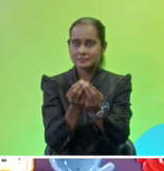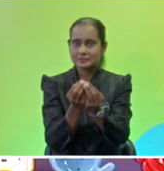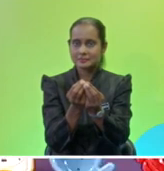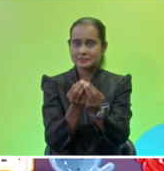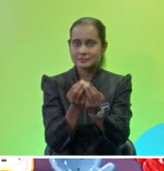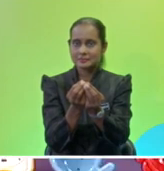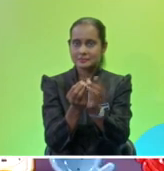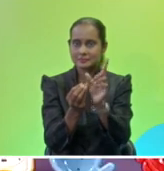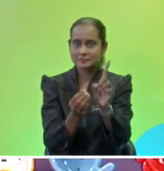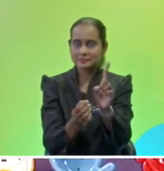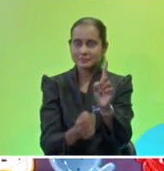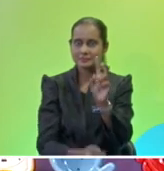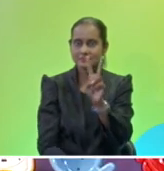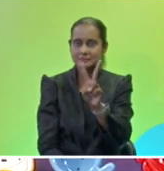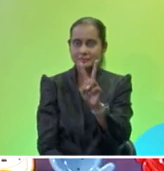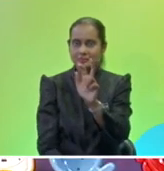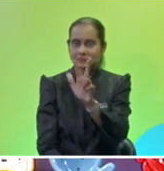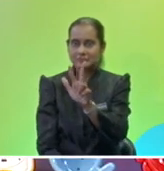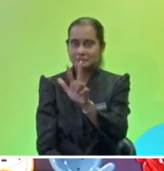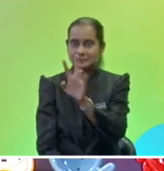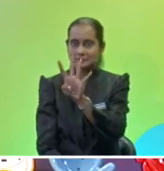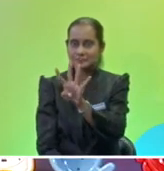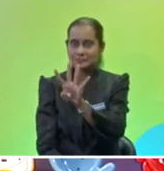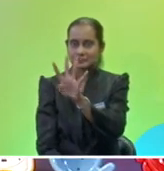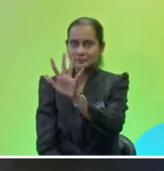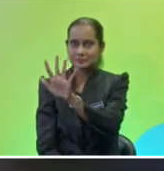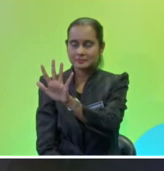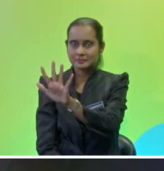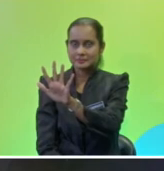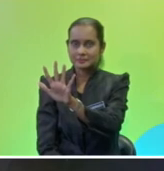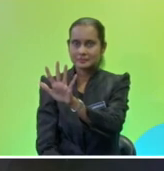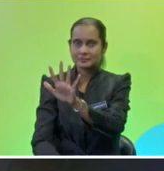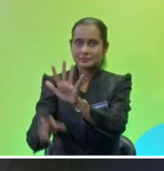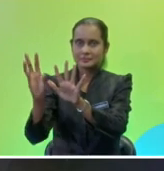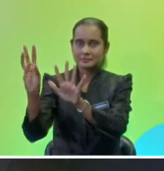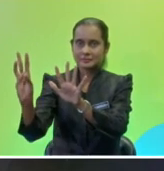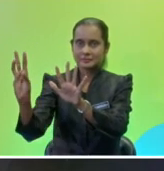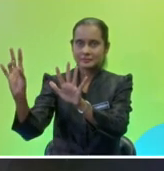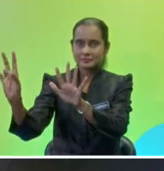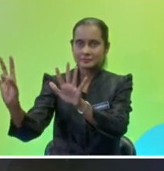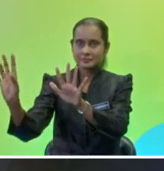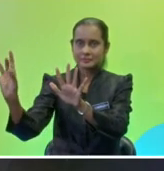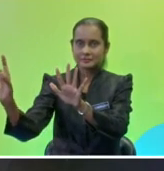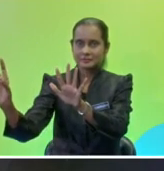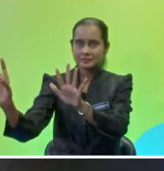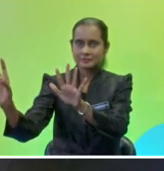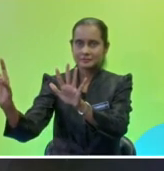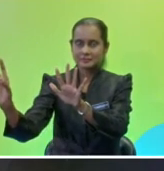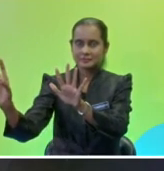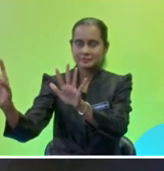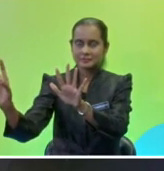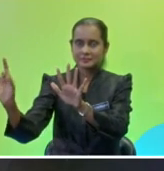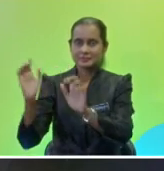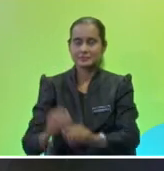mereka satu dua tiga empat lima enam tujuh delapan